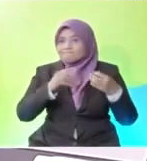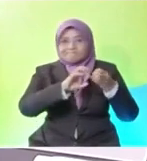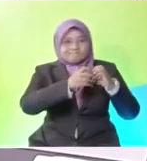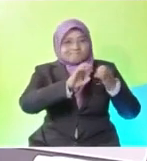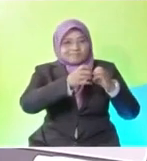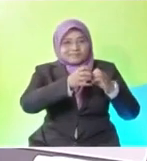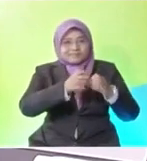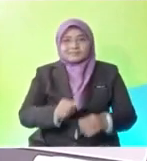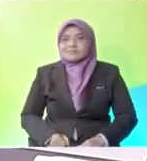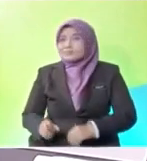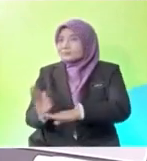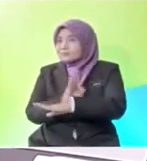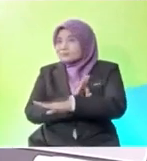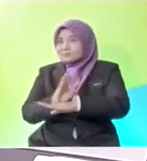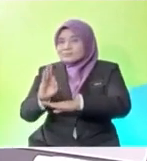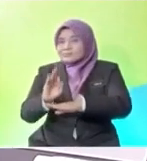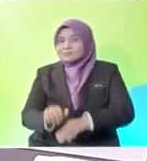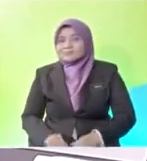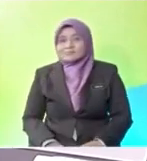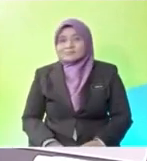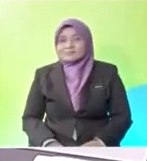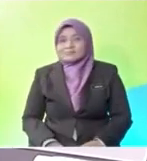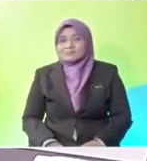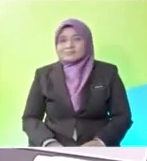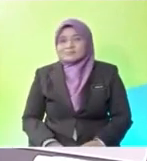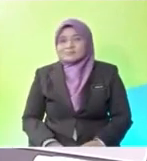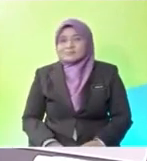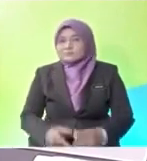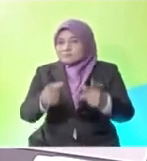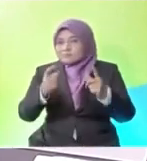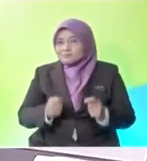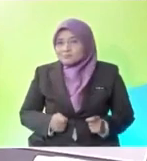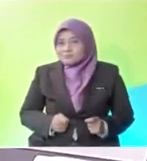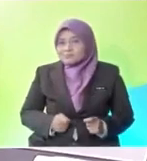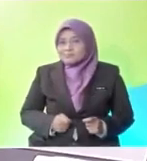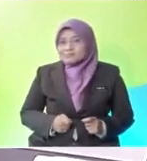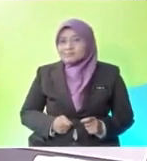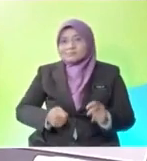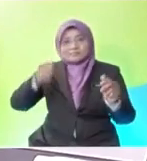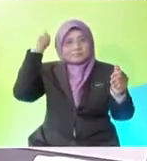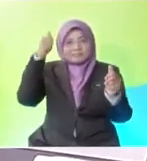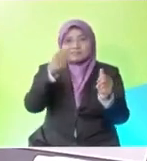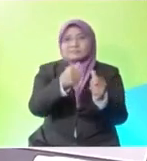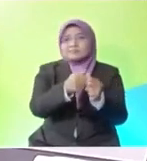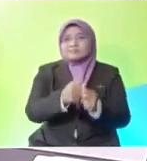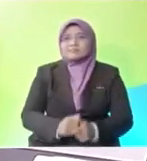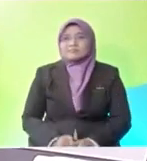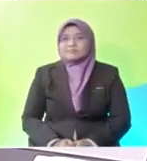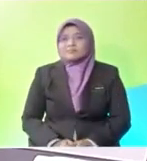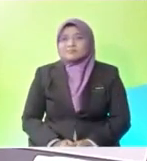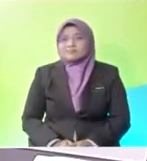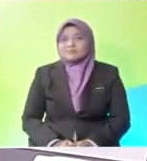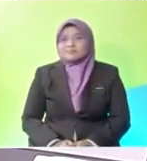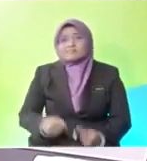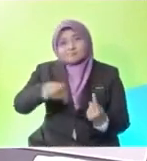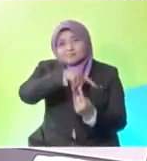atau fungsi dia menerima saya punya untuk pengawal di sana Maka